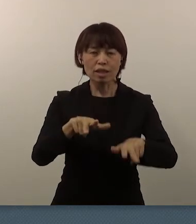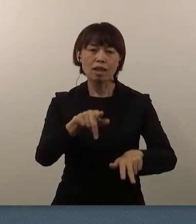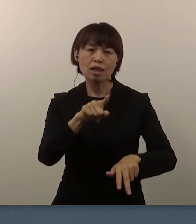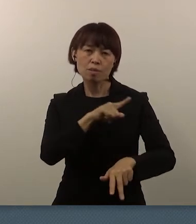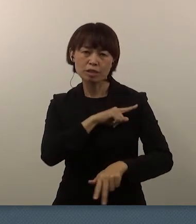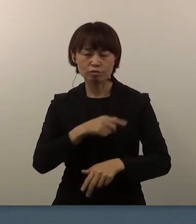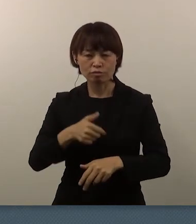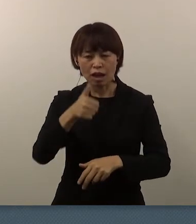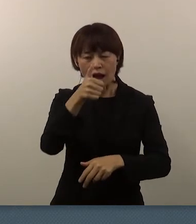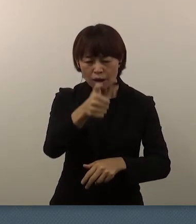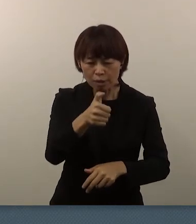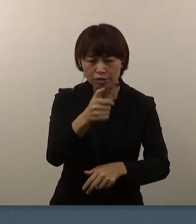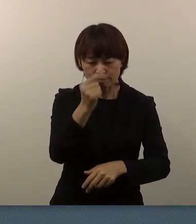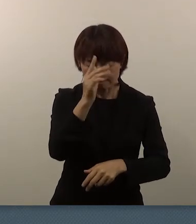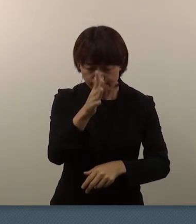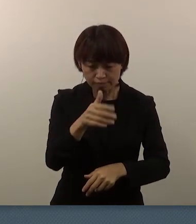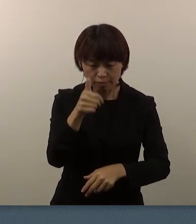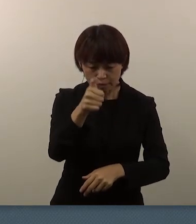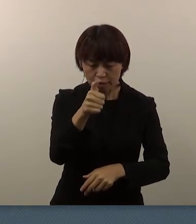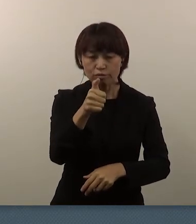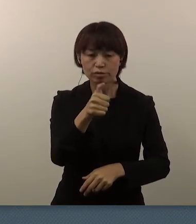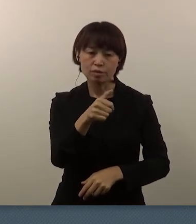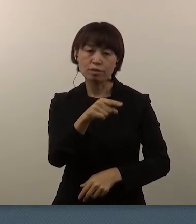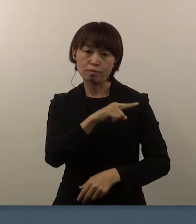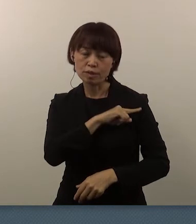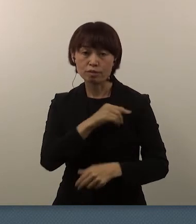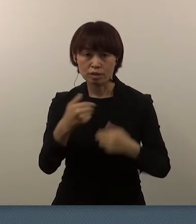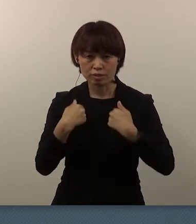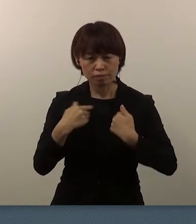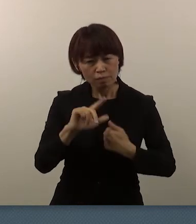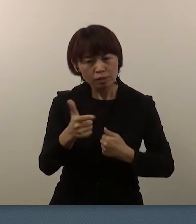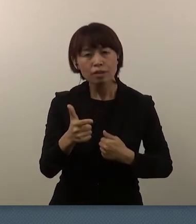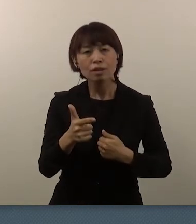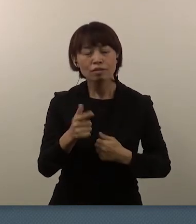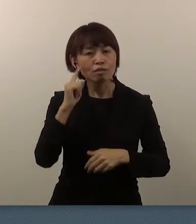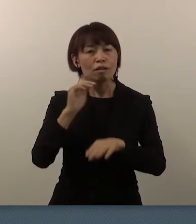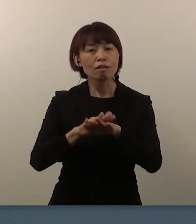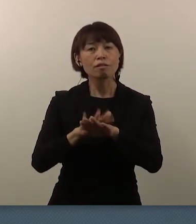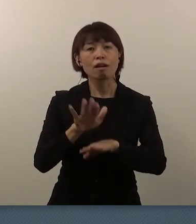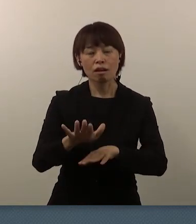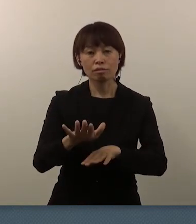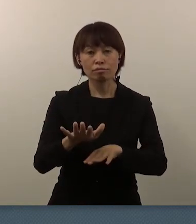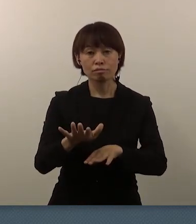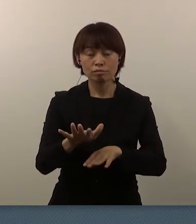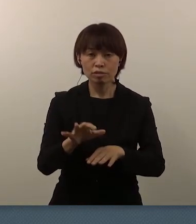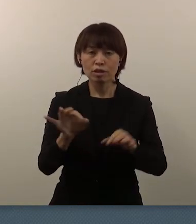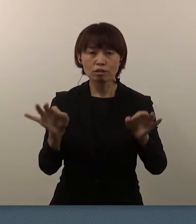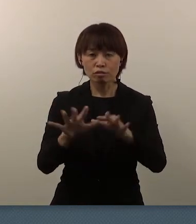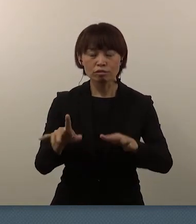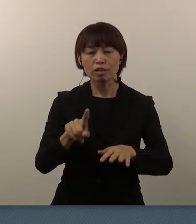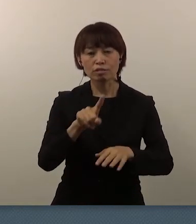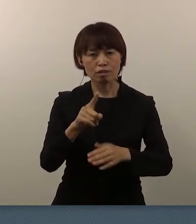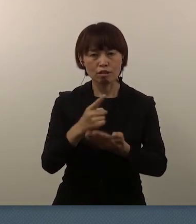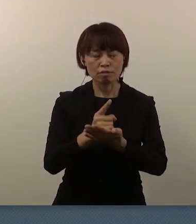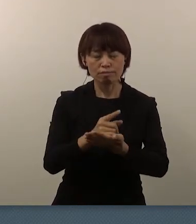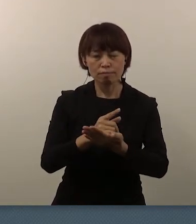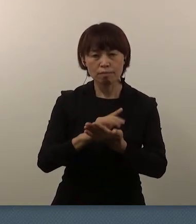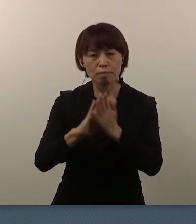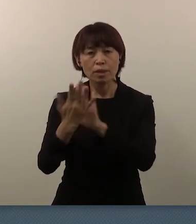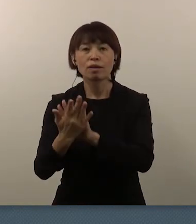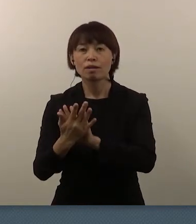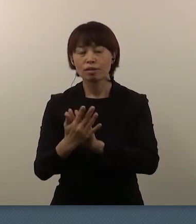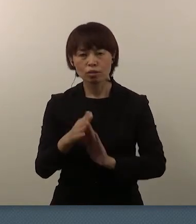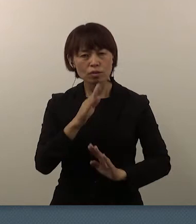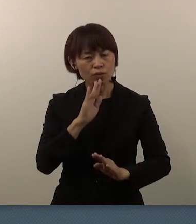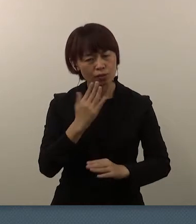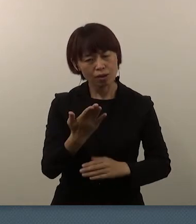じゃないかっていう方が結構いらっしゃってですね、要するにこう急に態度を変えられても本当なのかって思ってしまうと、まずその今まですみ